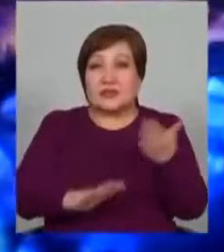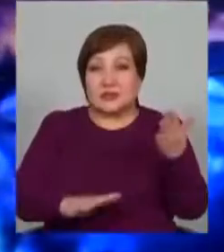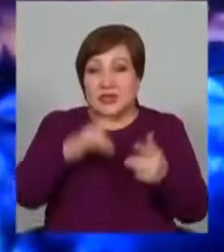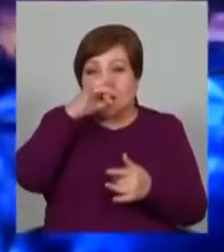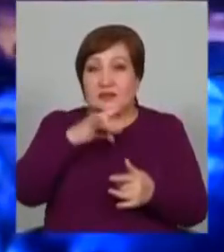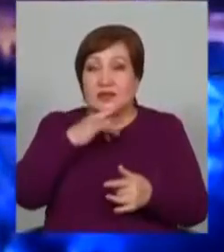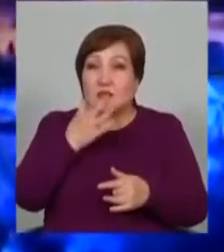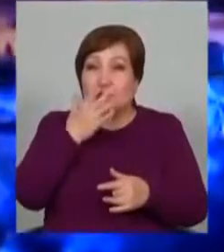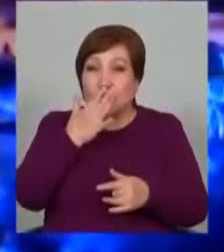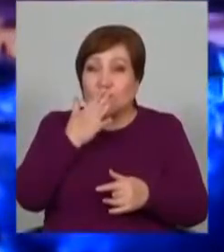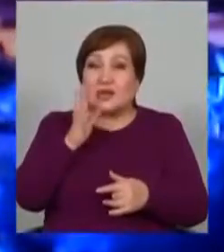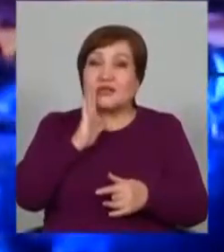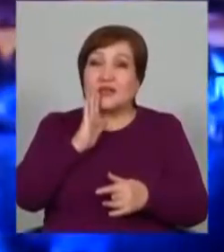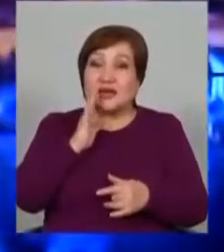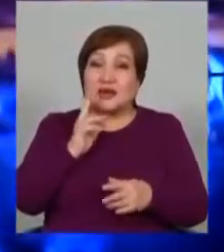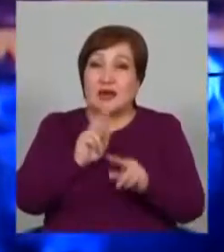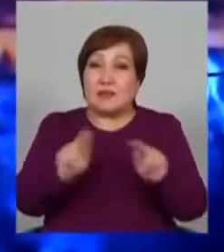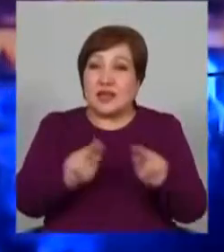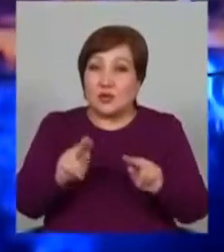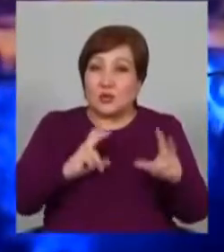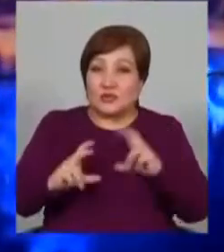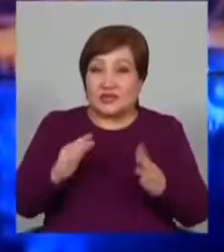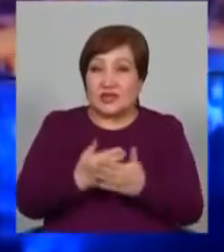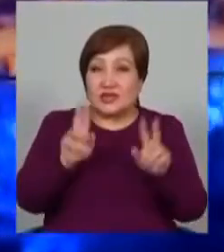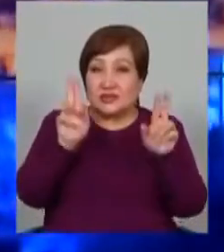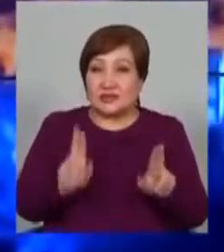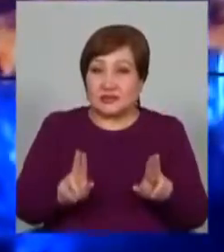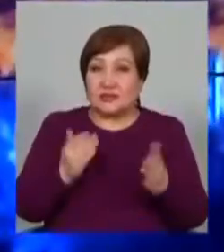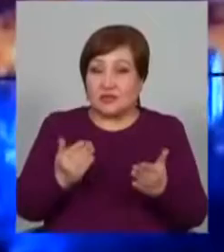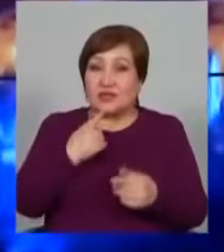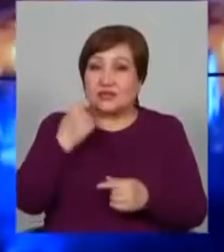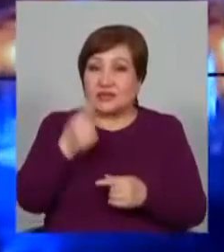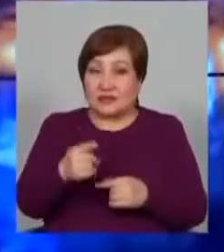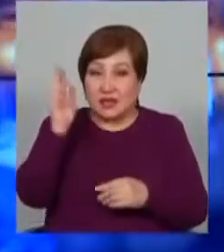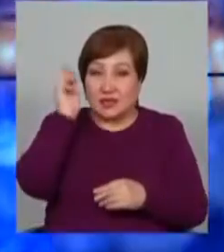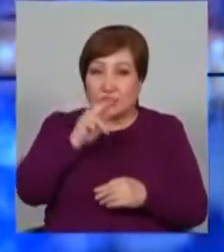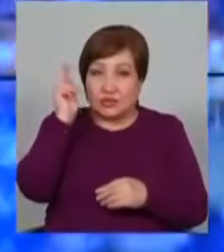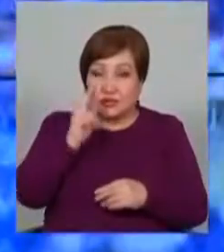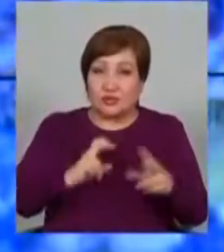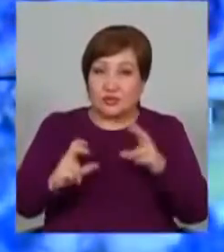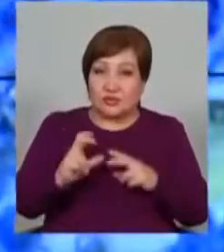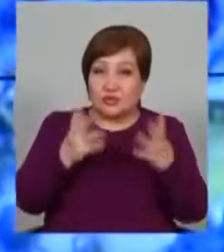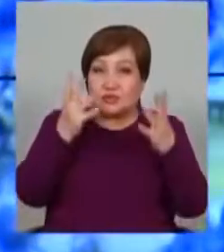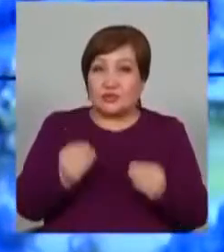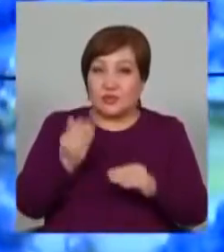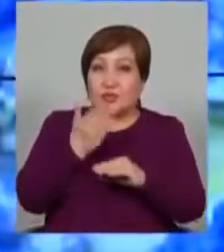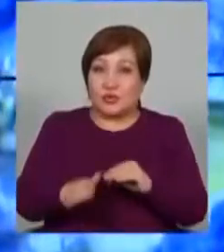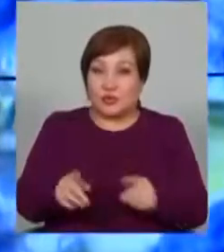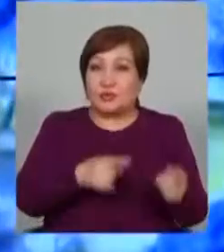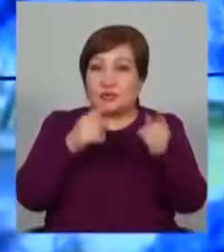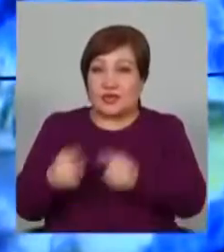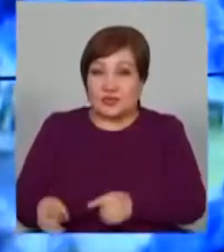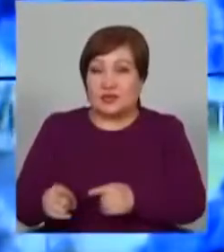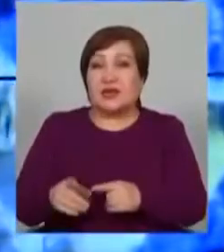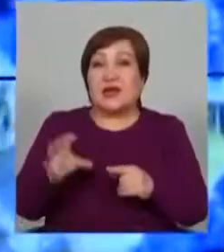Қазақ ұлттық қыздар педагогикалық университетінде жаңа ереже. Бұдан былай қашықтан оқитын студенттер күндізгі бөлімге ауысып, офлайн оқу керек.